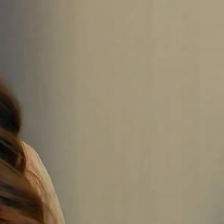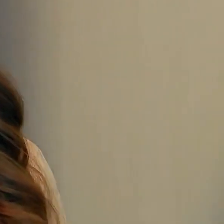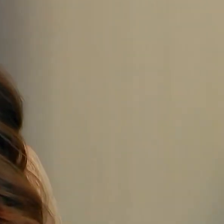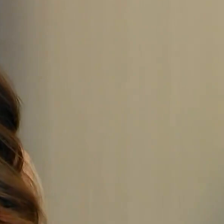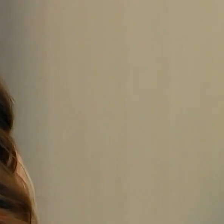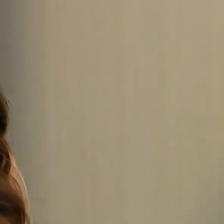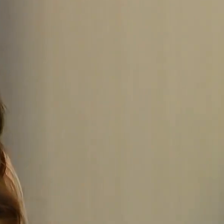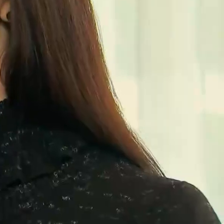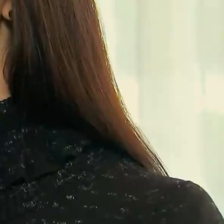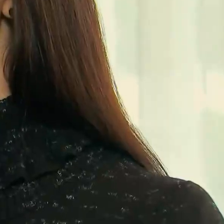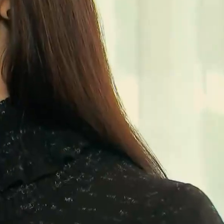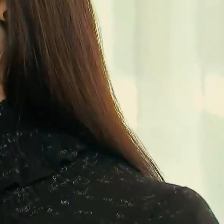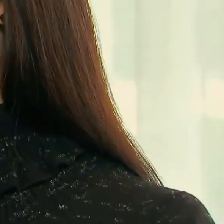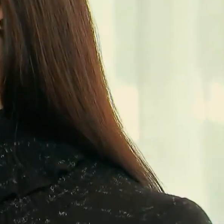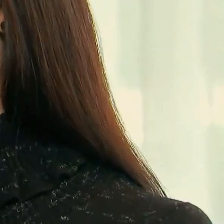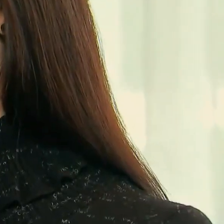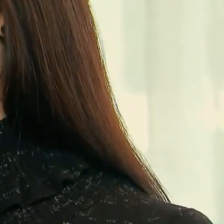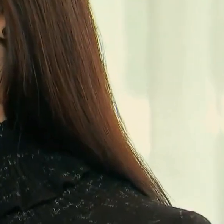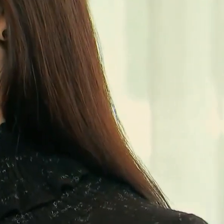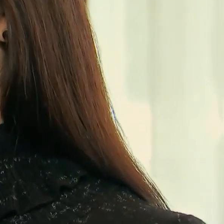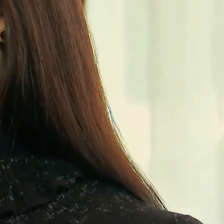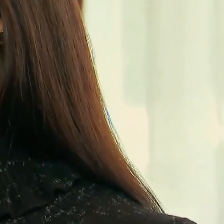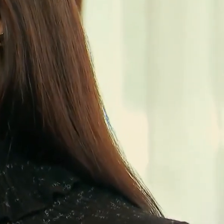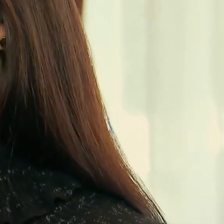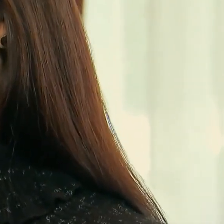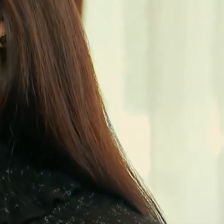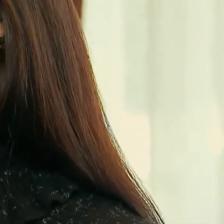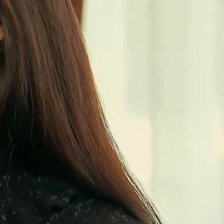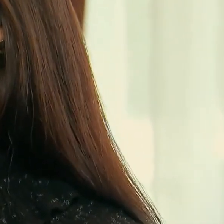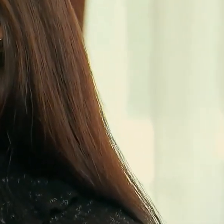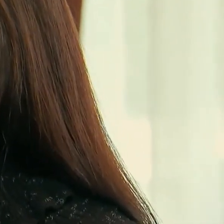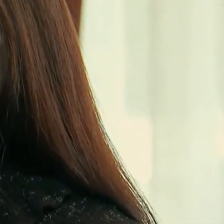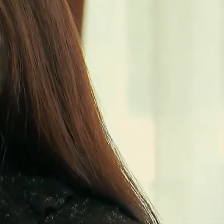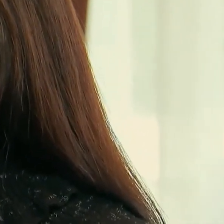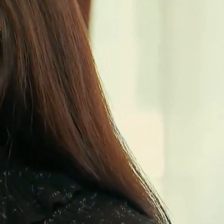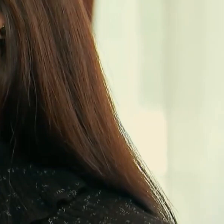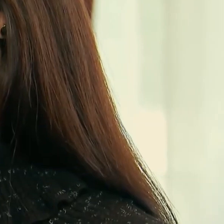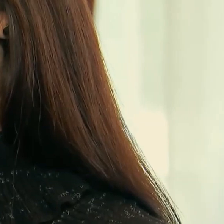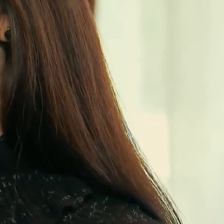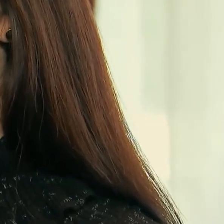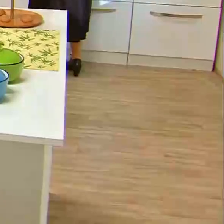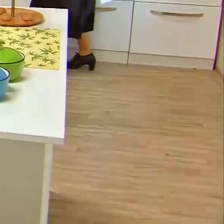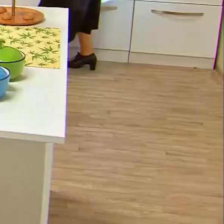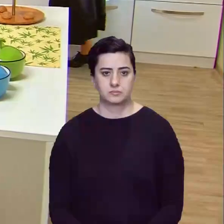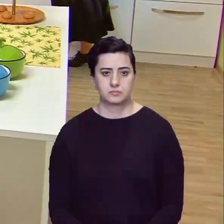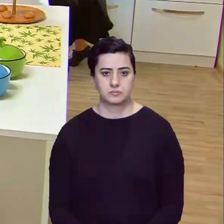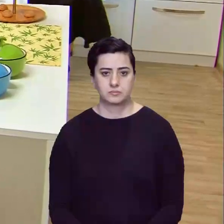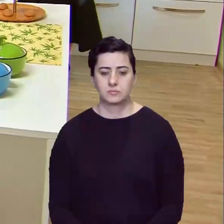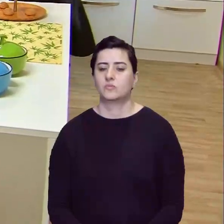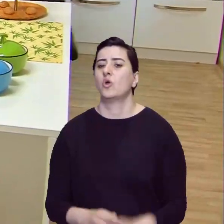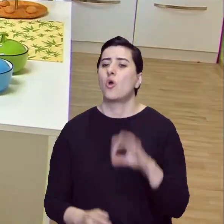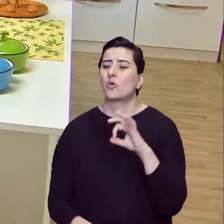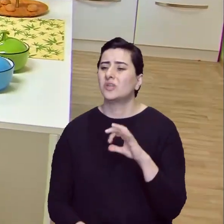Ayşe çok ciddi, endişeli birkaç adım attı Zehra'ya. Zehra bakıp bakıp kaçırıyor gözlerini.